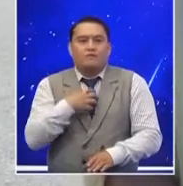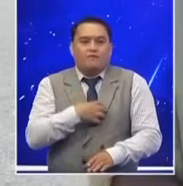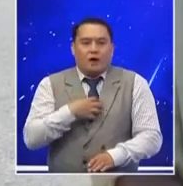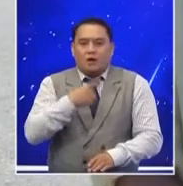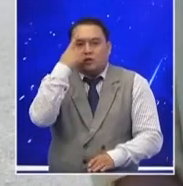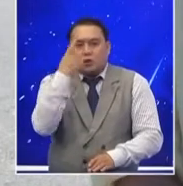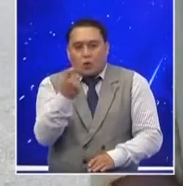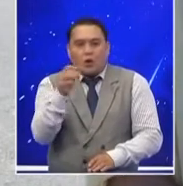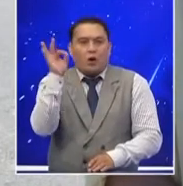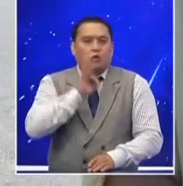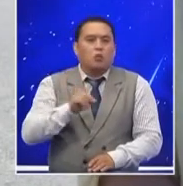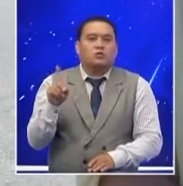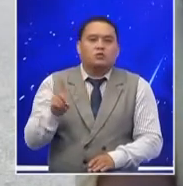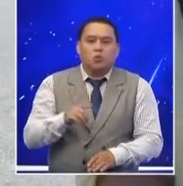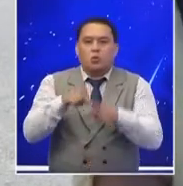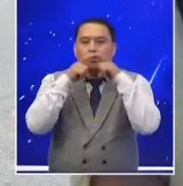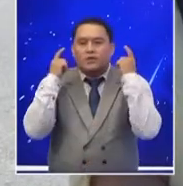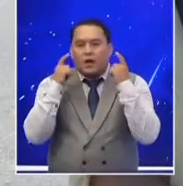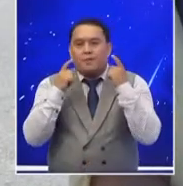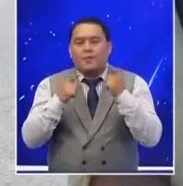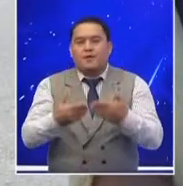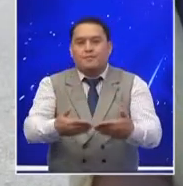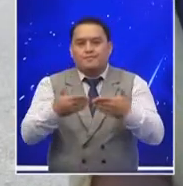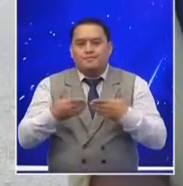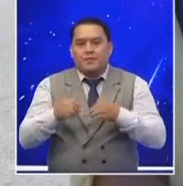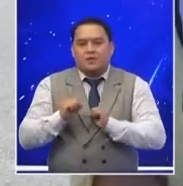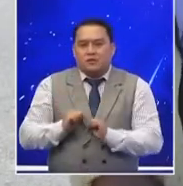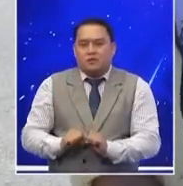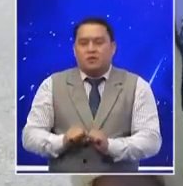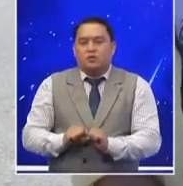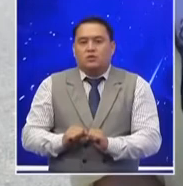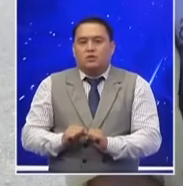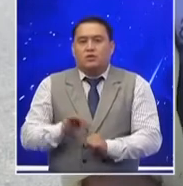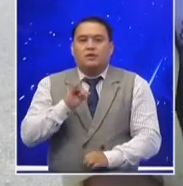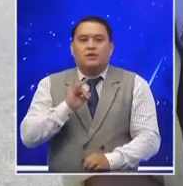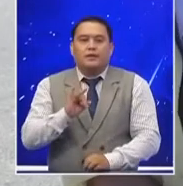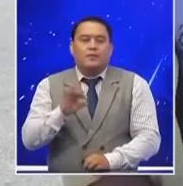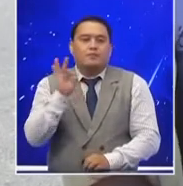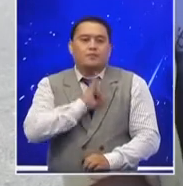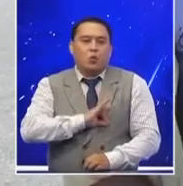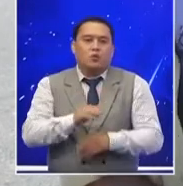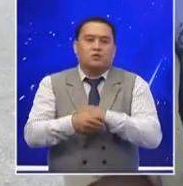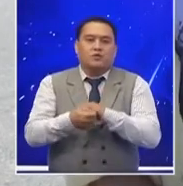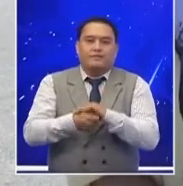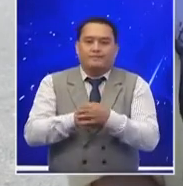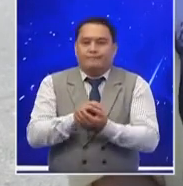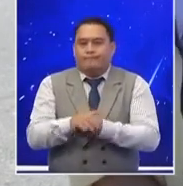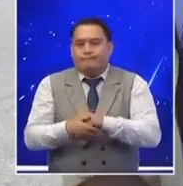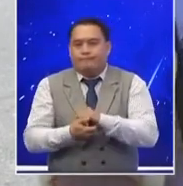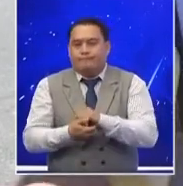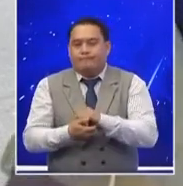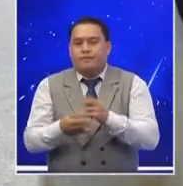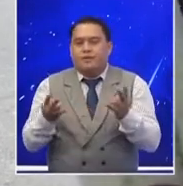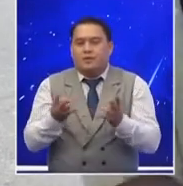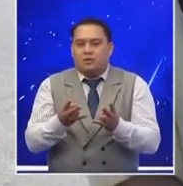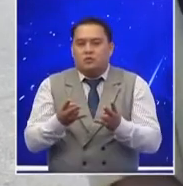людям напоминать о том, что нужно носить маски, соблюдать меры предосторожности, пользоваться антисептиками. Ну и, в общем,